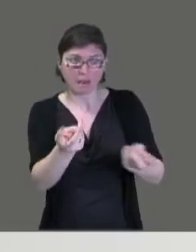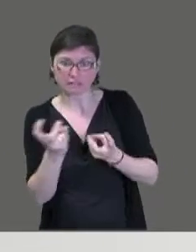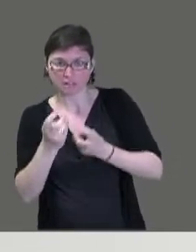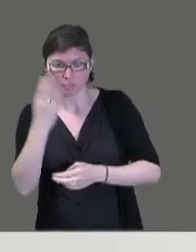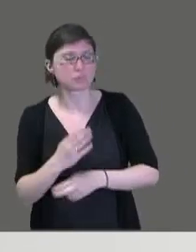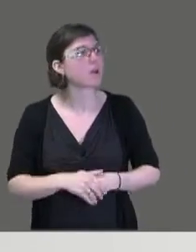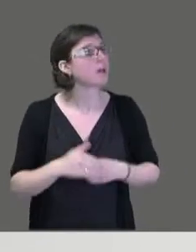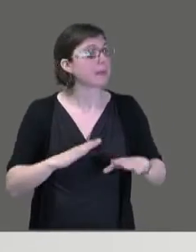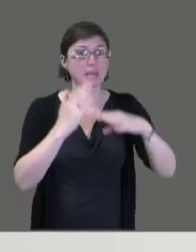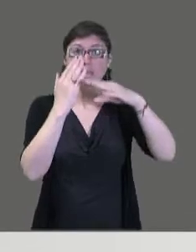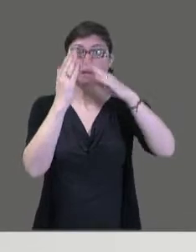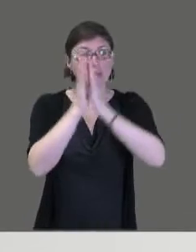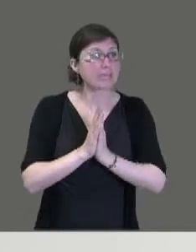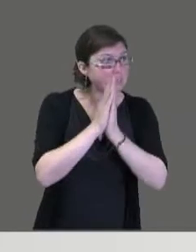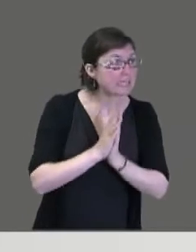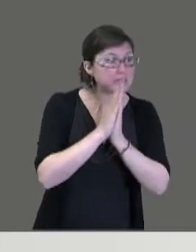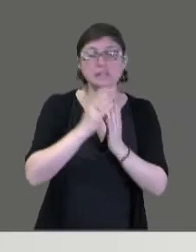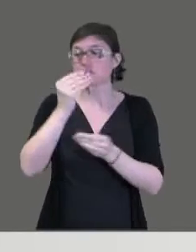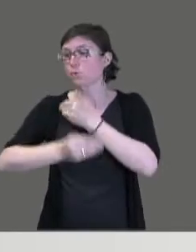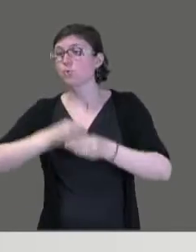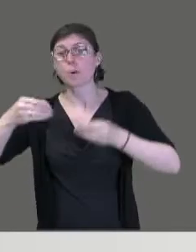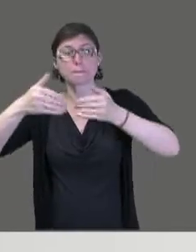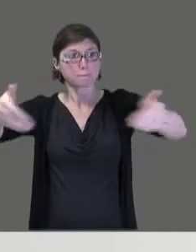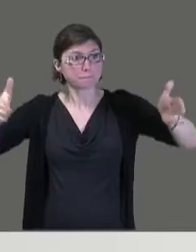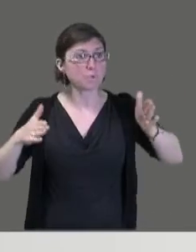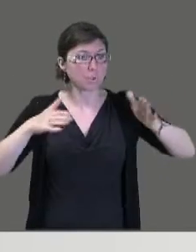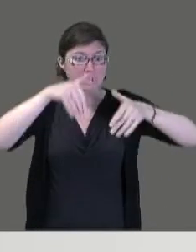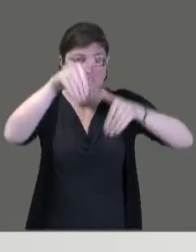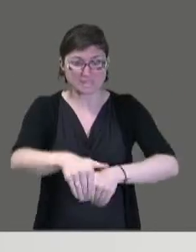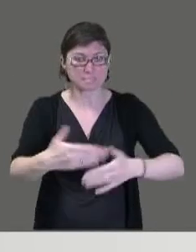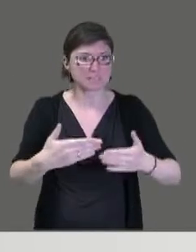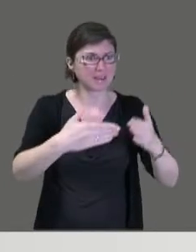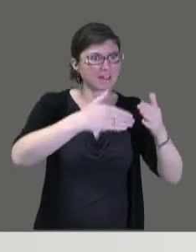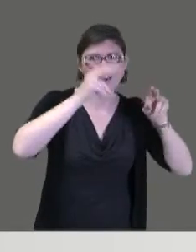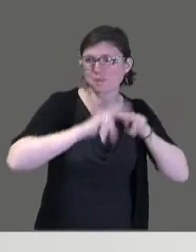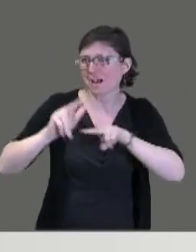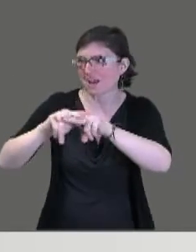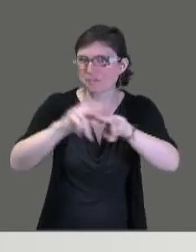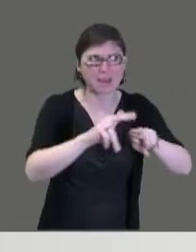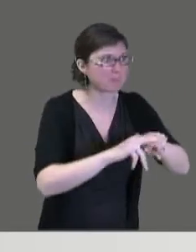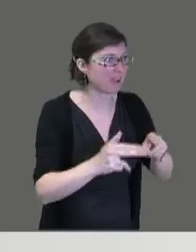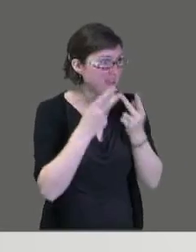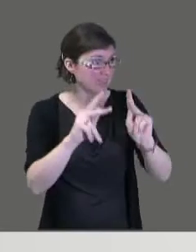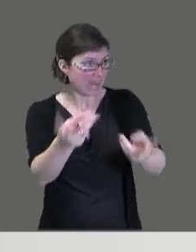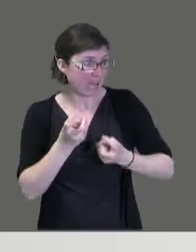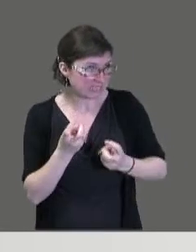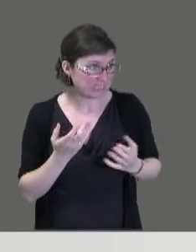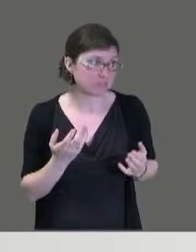des églises ou encore la réparation des murs des cimetières permettront de résoudre la problématique de la vacance commerciale. Franchement, merci, Madame je n'y crois